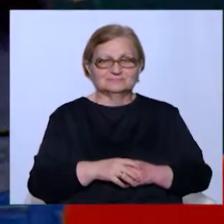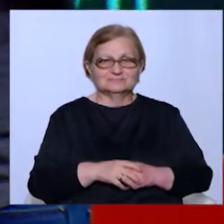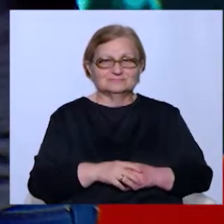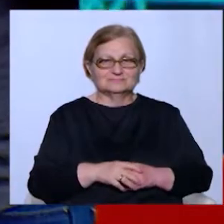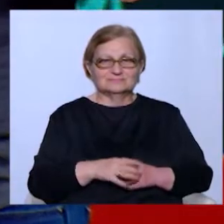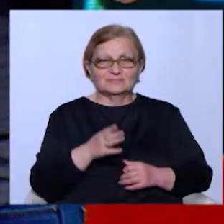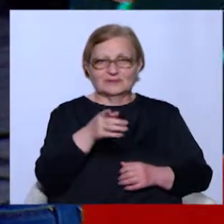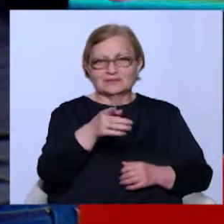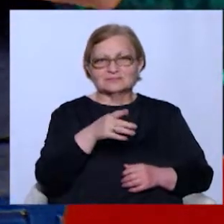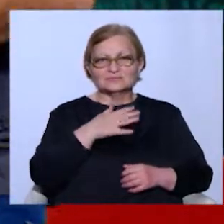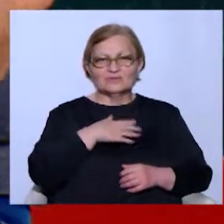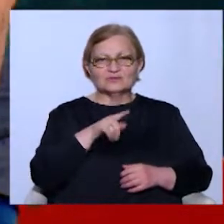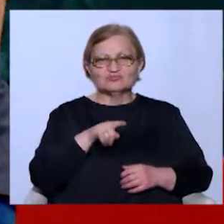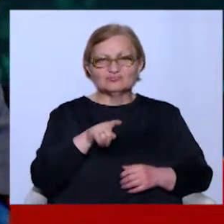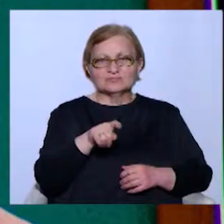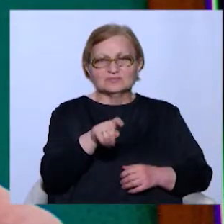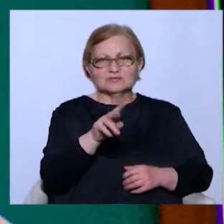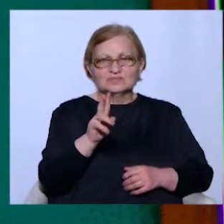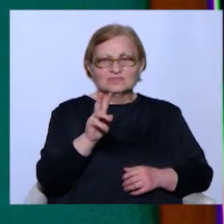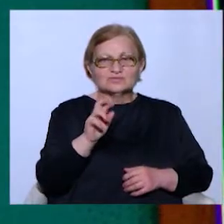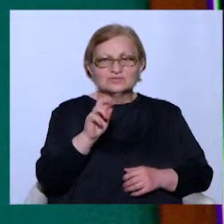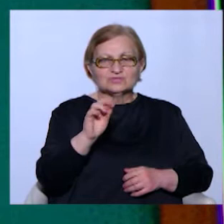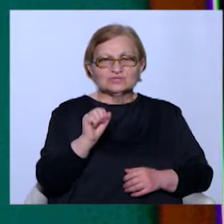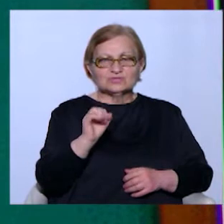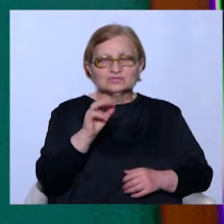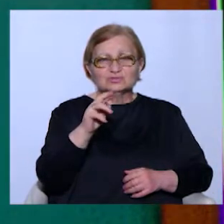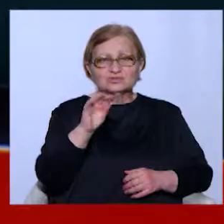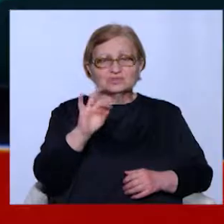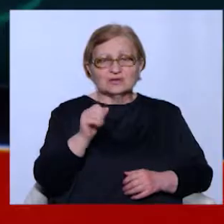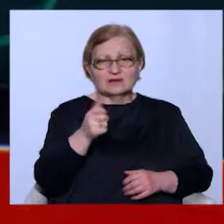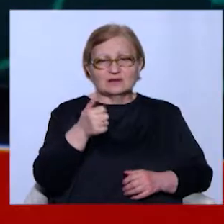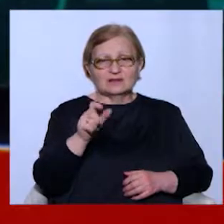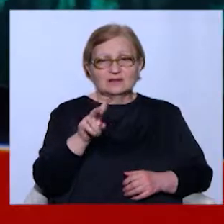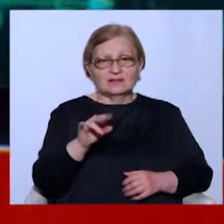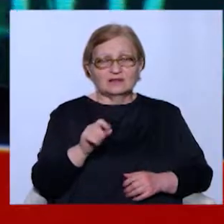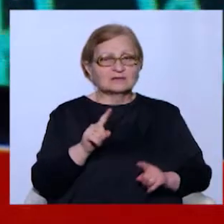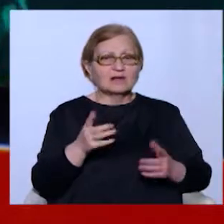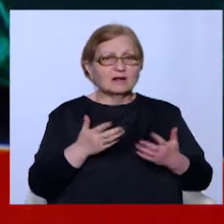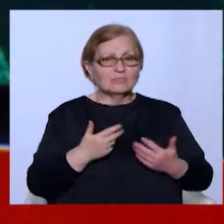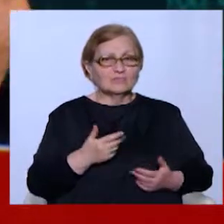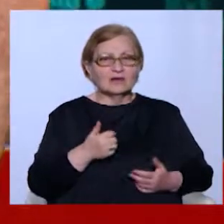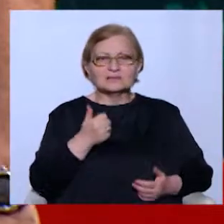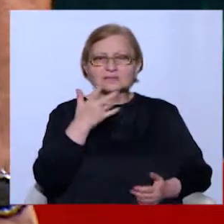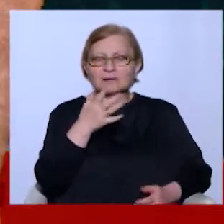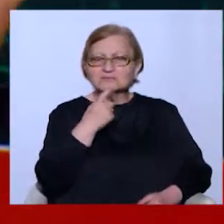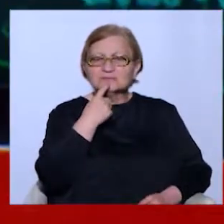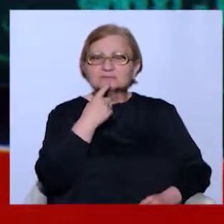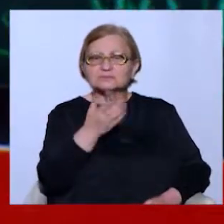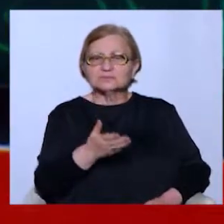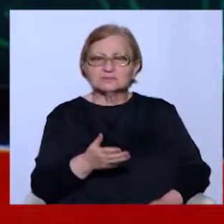ესე ჩვენი ჭიაყელა. რამდენი წლის ყოფილა? რა გამოგვივიდა ბოლოს? რამდენი წლის ყოფილა